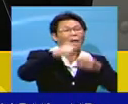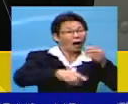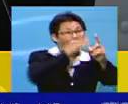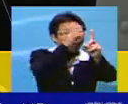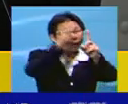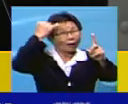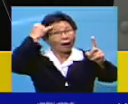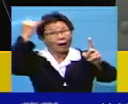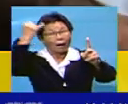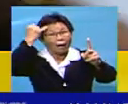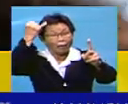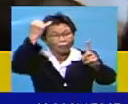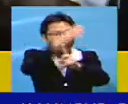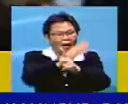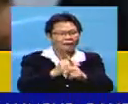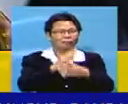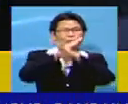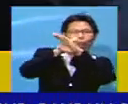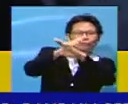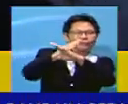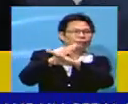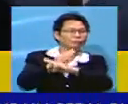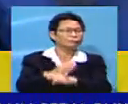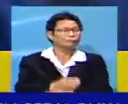and counter-narrative.